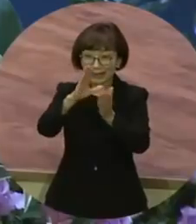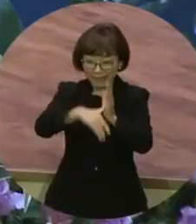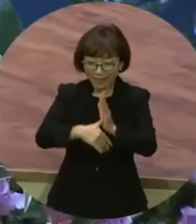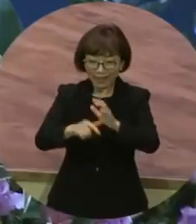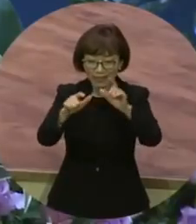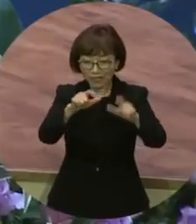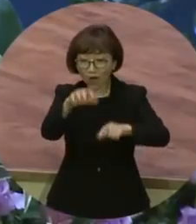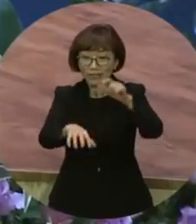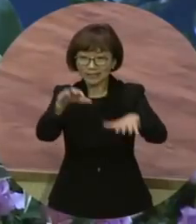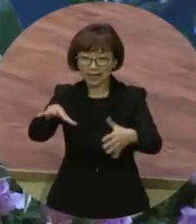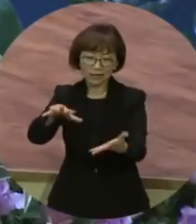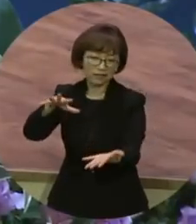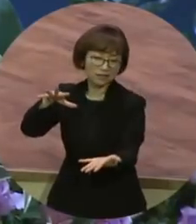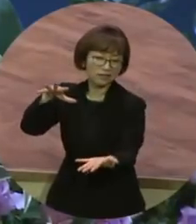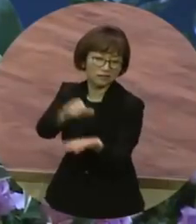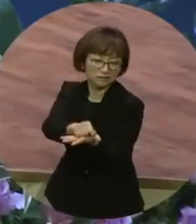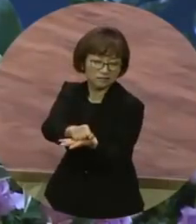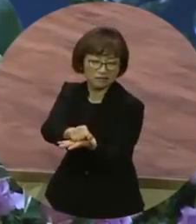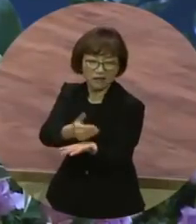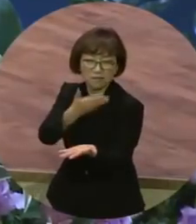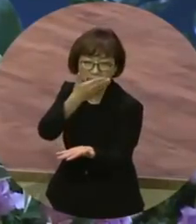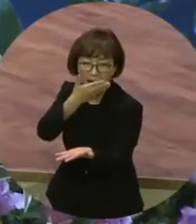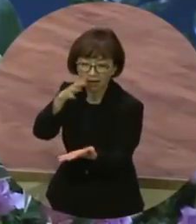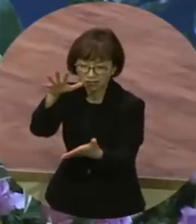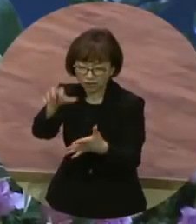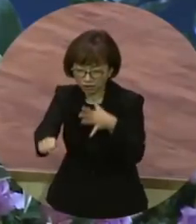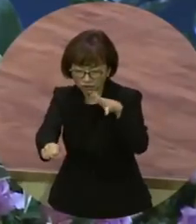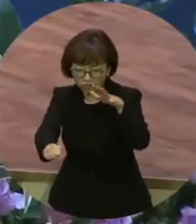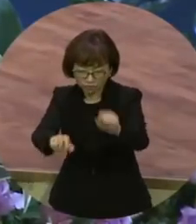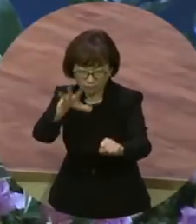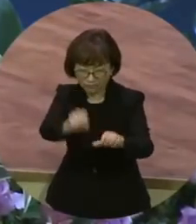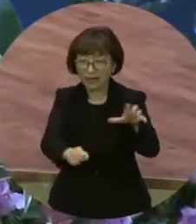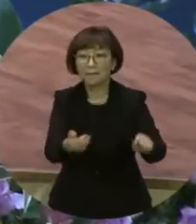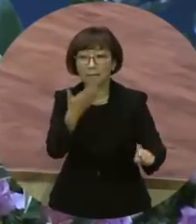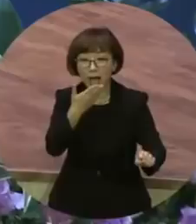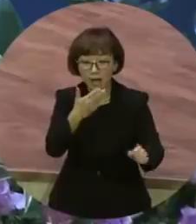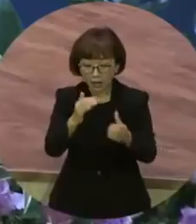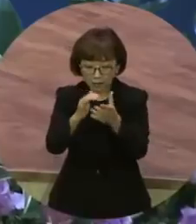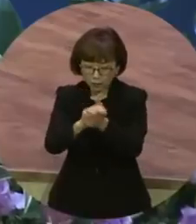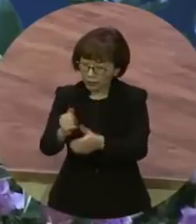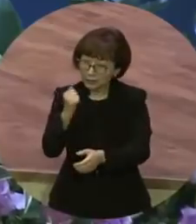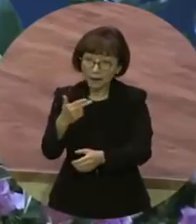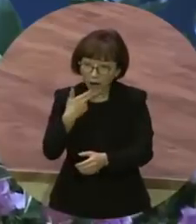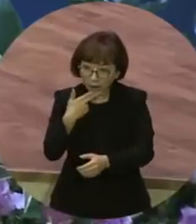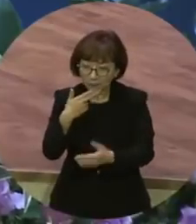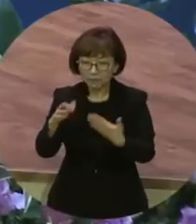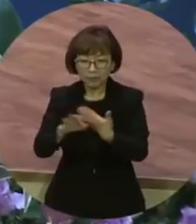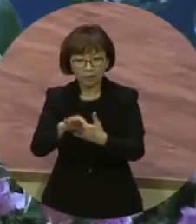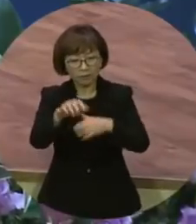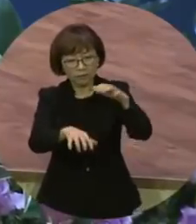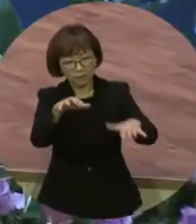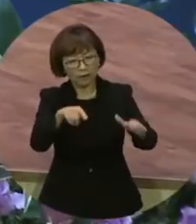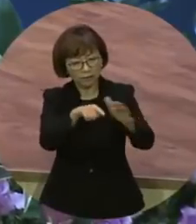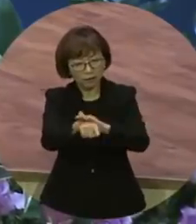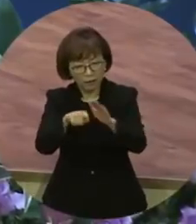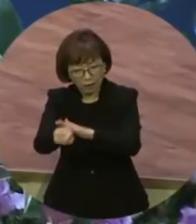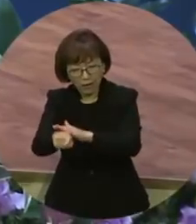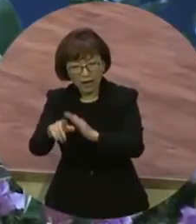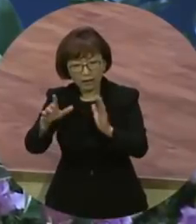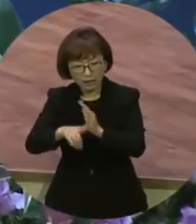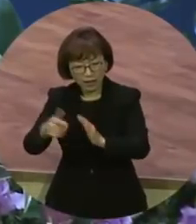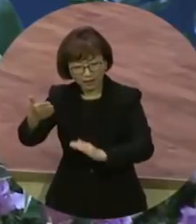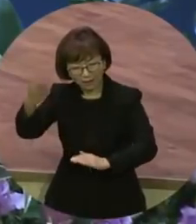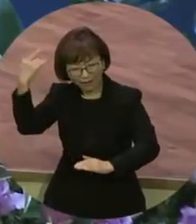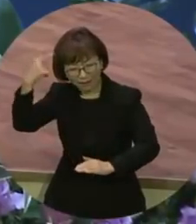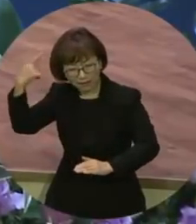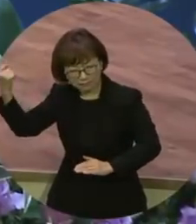가도 다시 지치고 어려움 속에 빠지게 됩니다. 아무리 열심히 현장 가도 틀이 바뀌지가 않아요. 현장